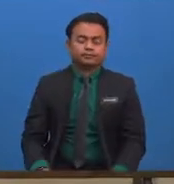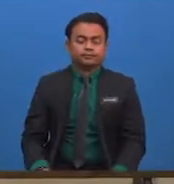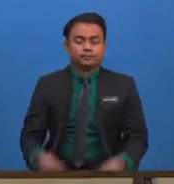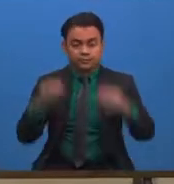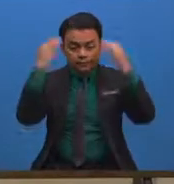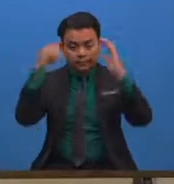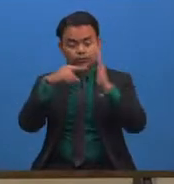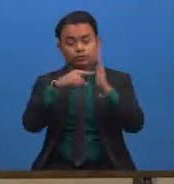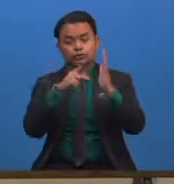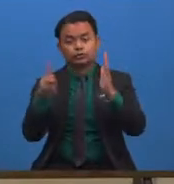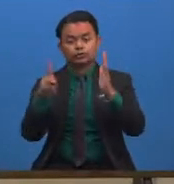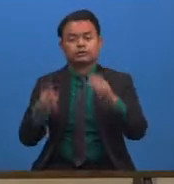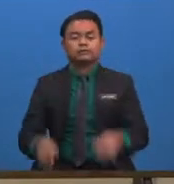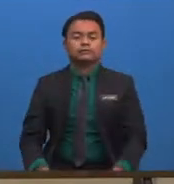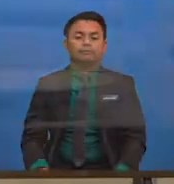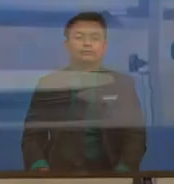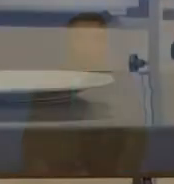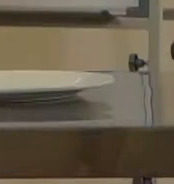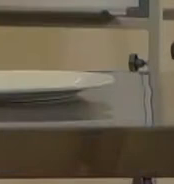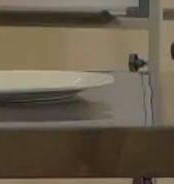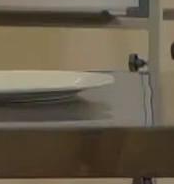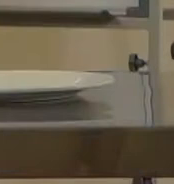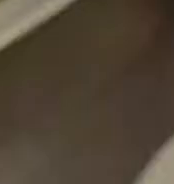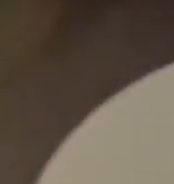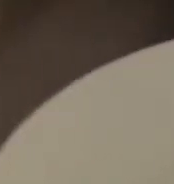Cikgu tunjukkan ya bagaimana.